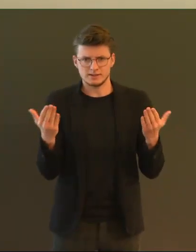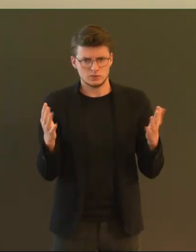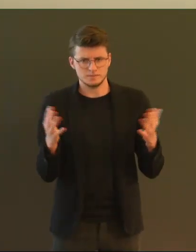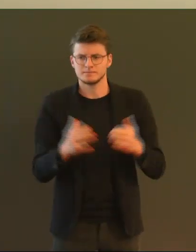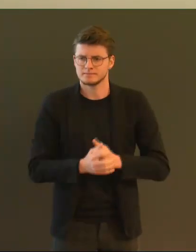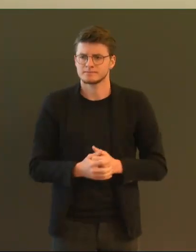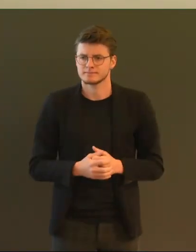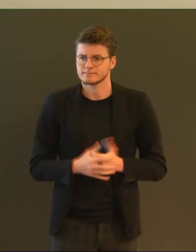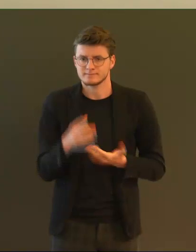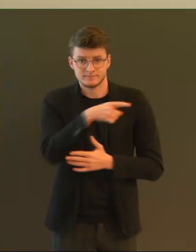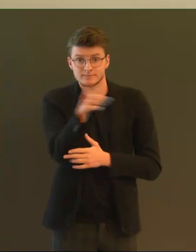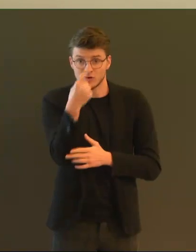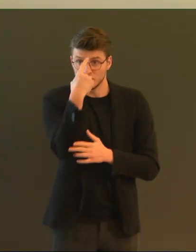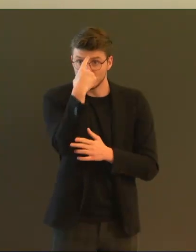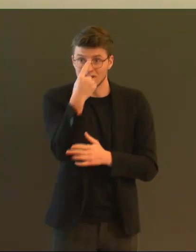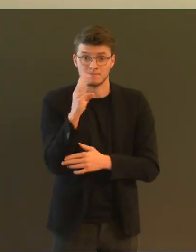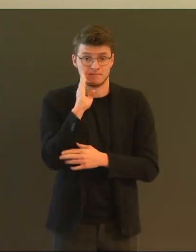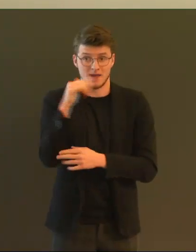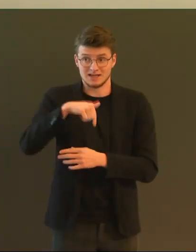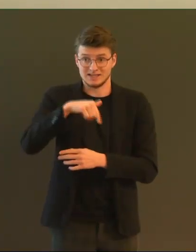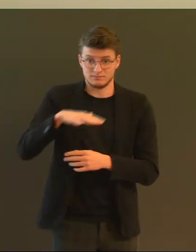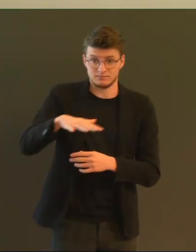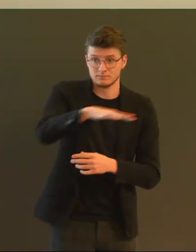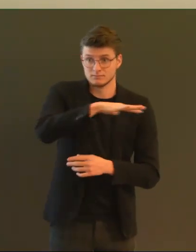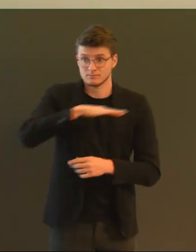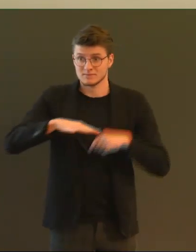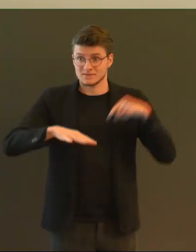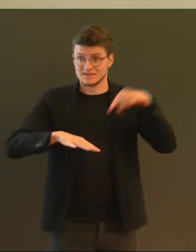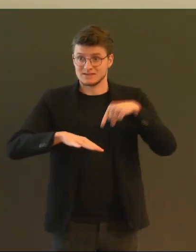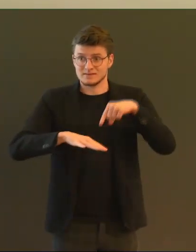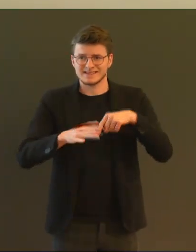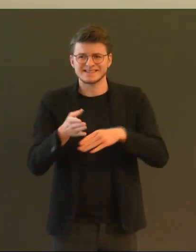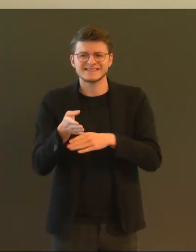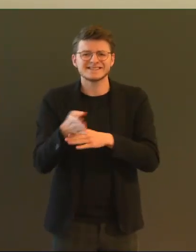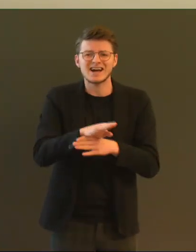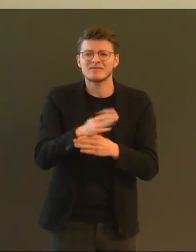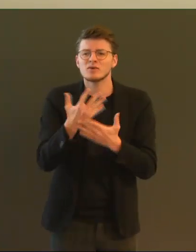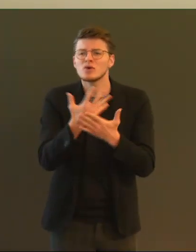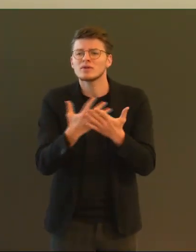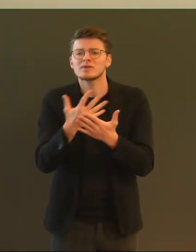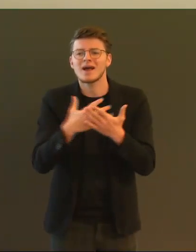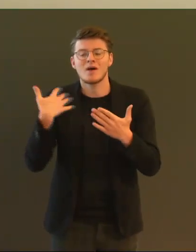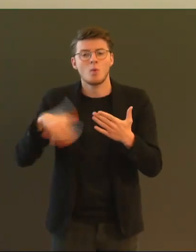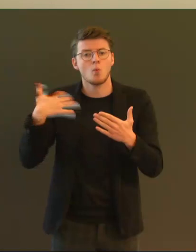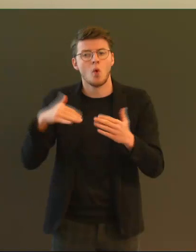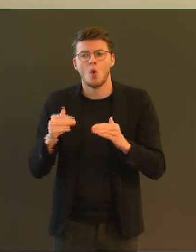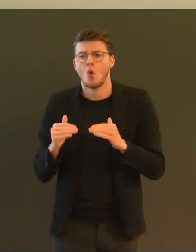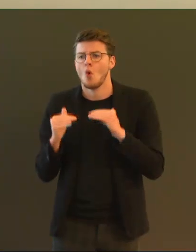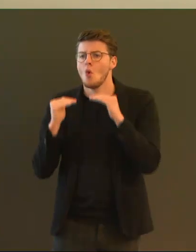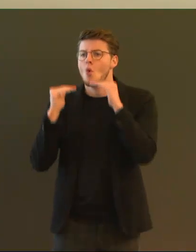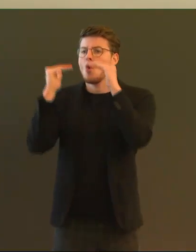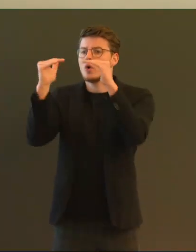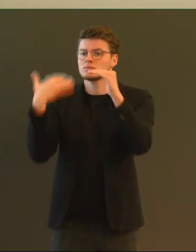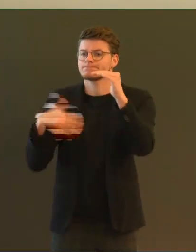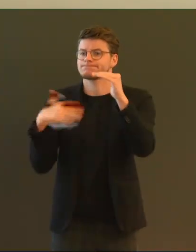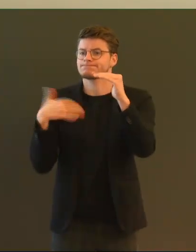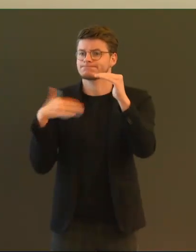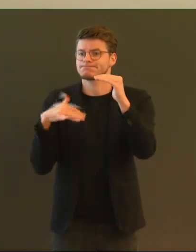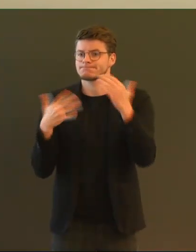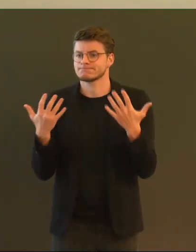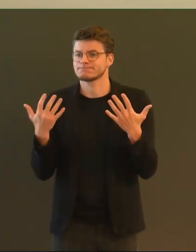Zoals u weet heeft België een hoog sterftecijfer. We werden duidelijk heel zwaar getroffen door het